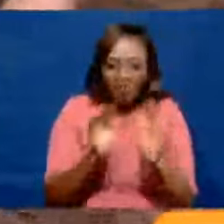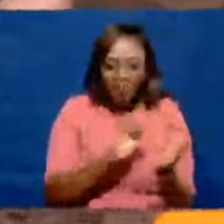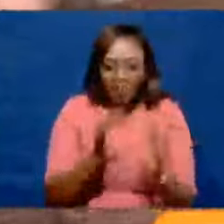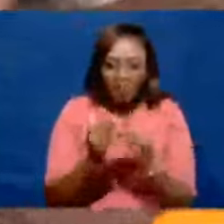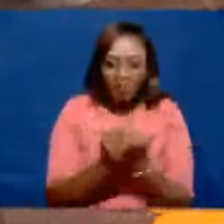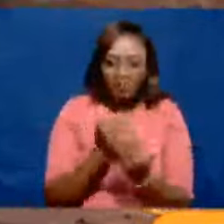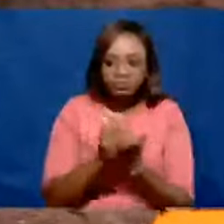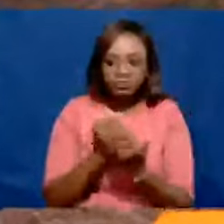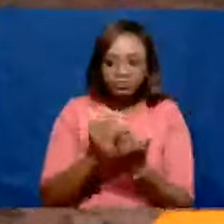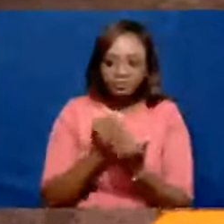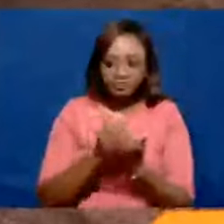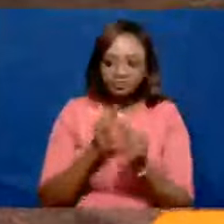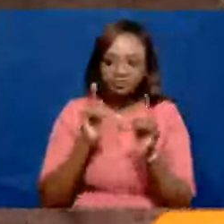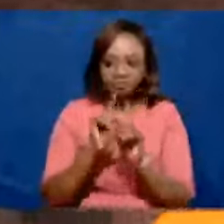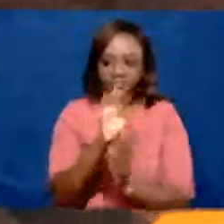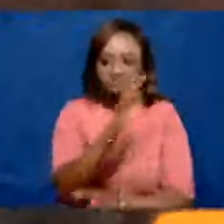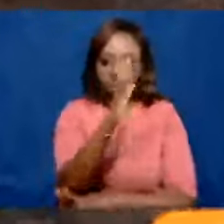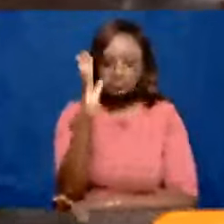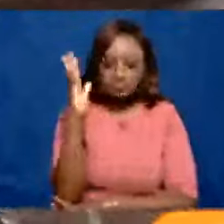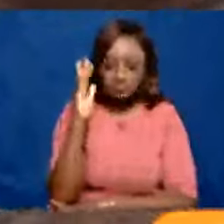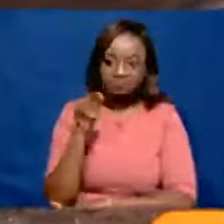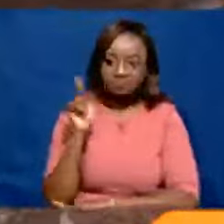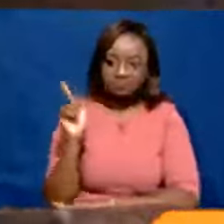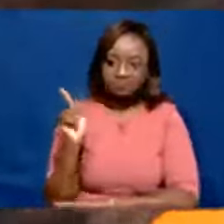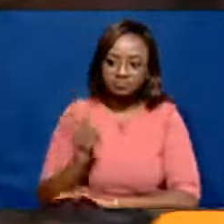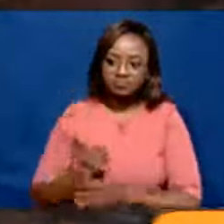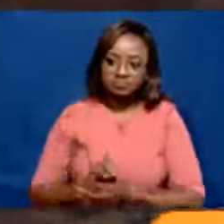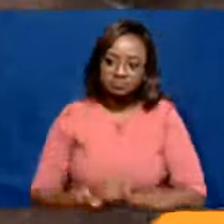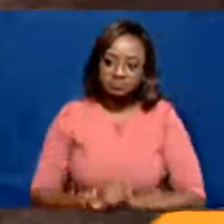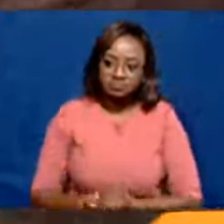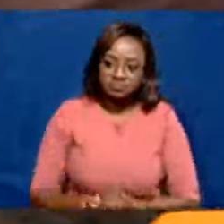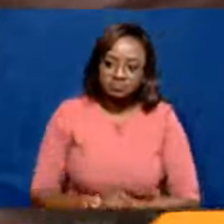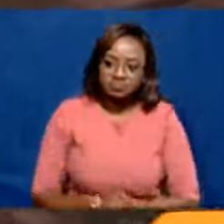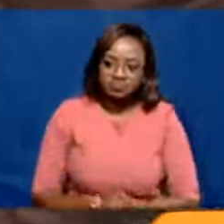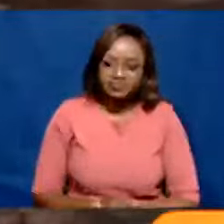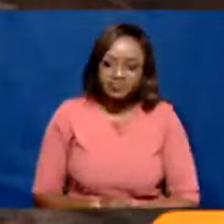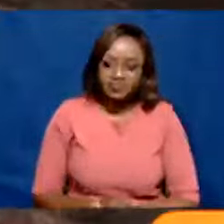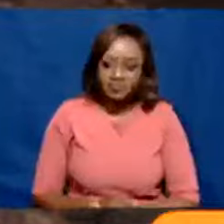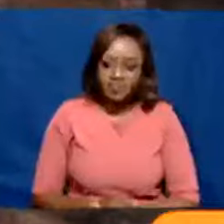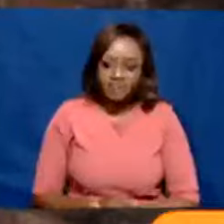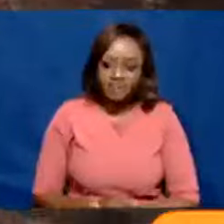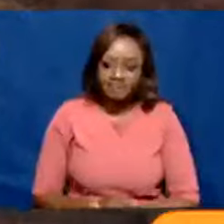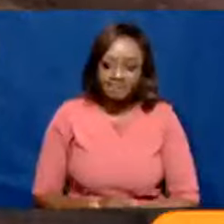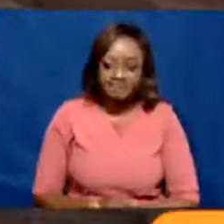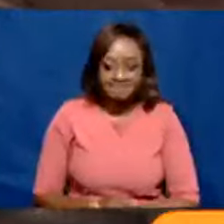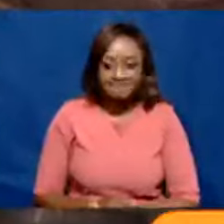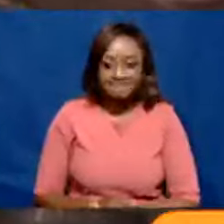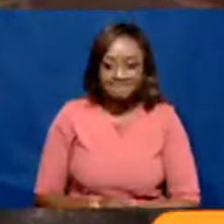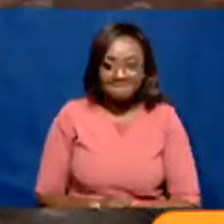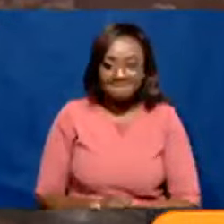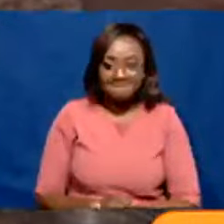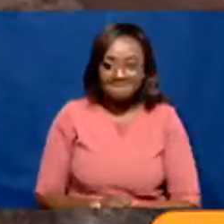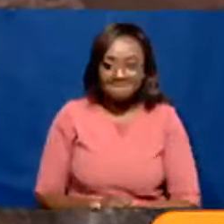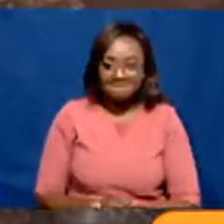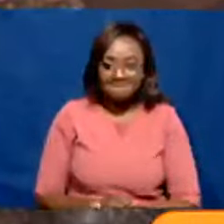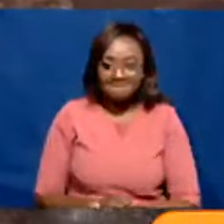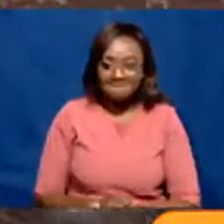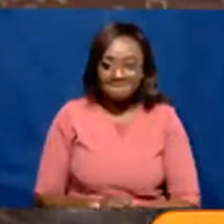seedling preparations as well as tree growing. Hii kamiti, uwezi nini funika ati hapa juu